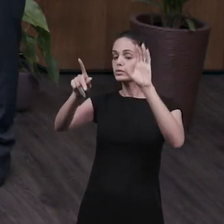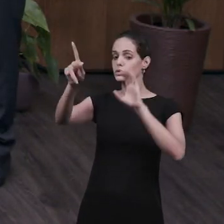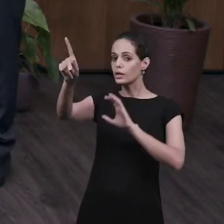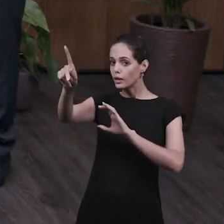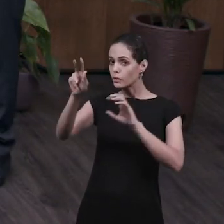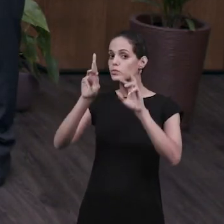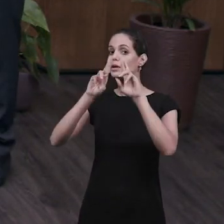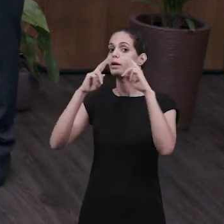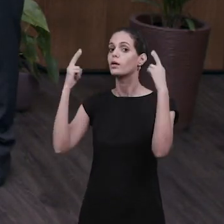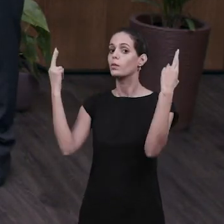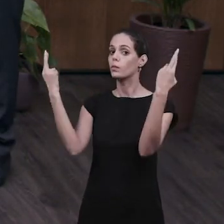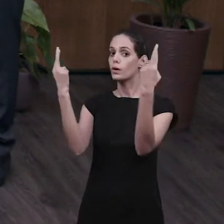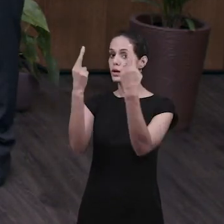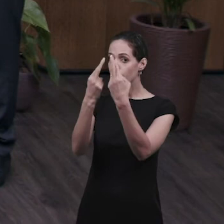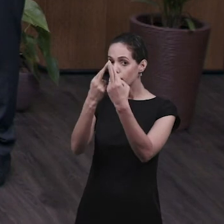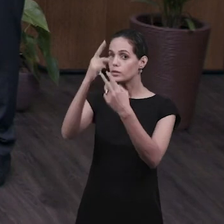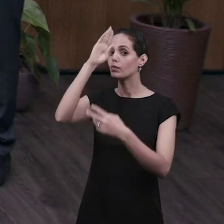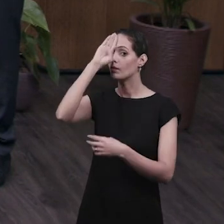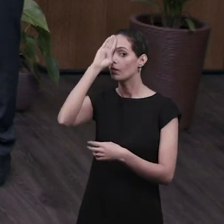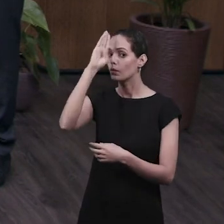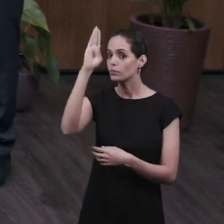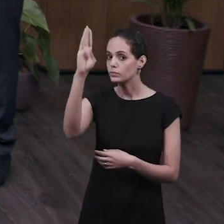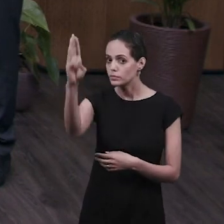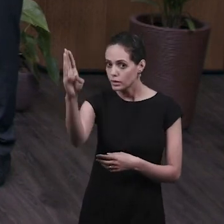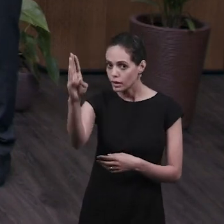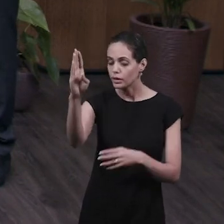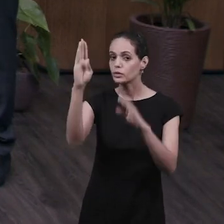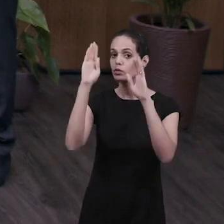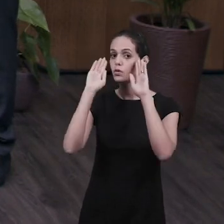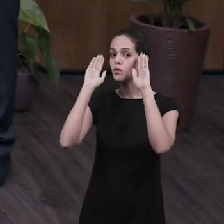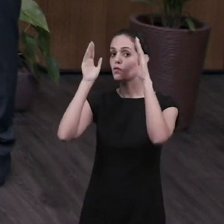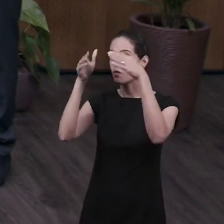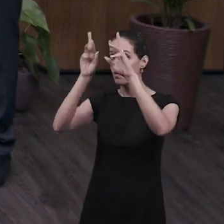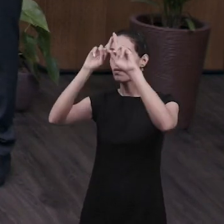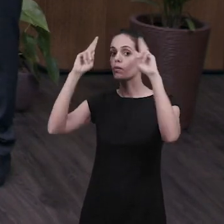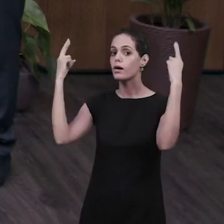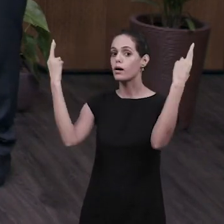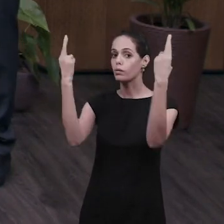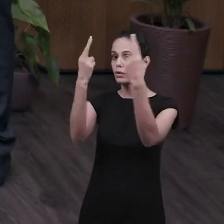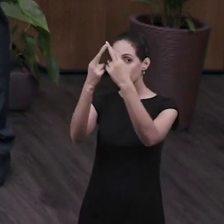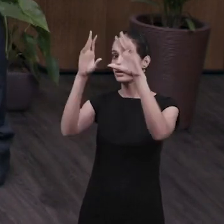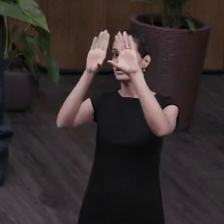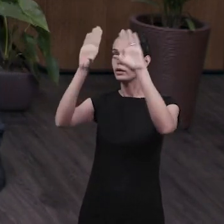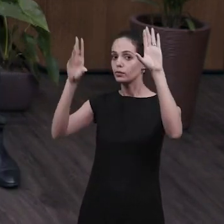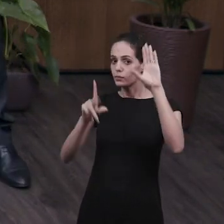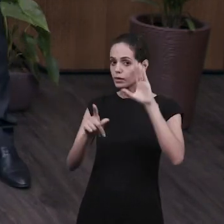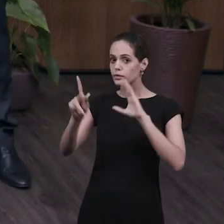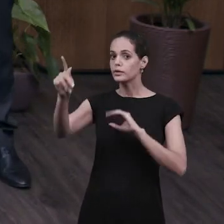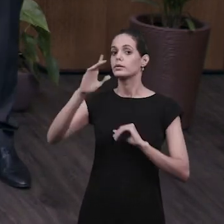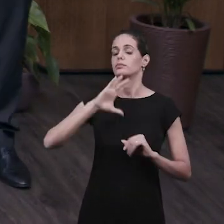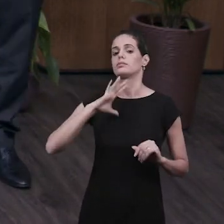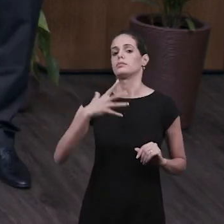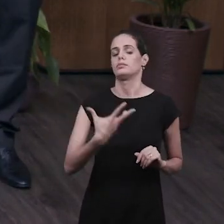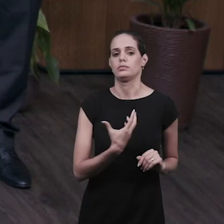Donc c'est un message, une parabole complètement tournée au roi,